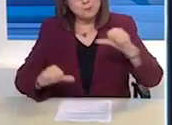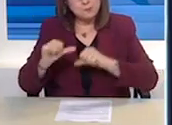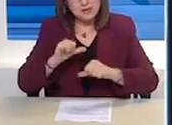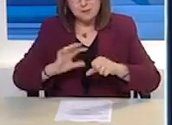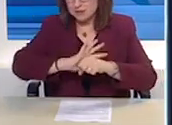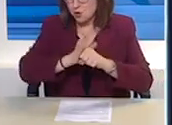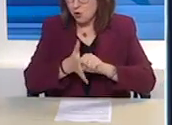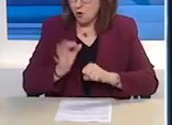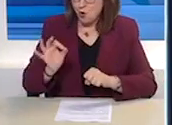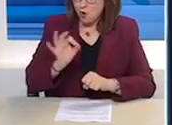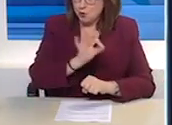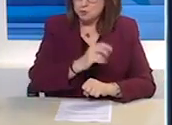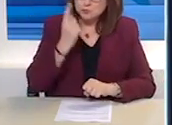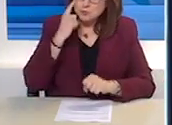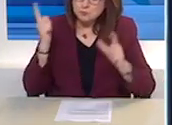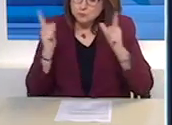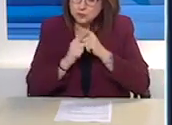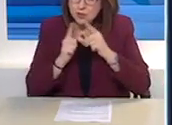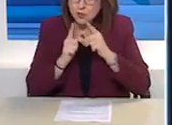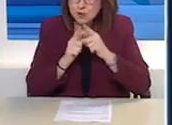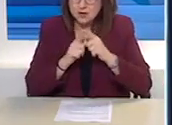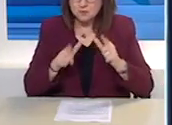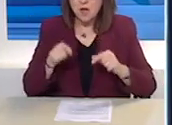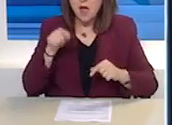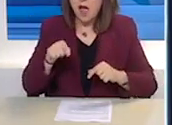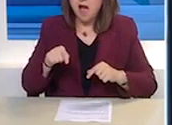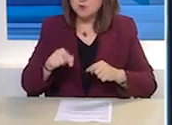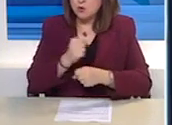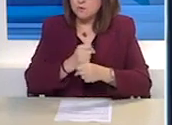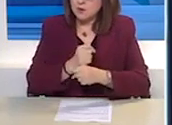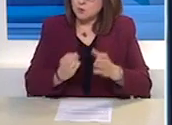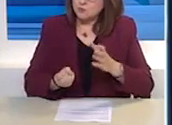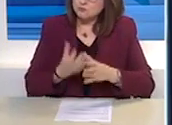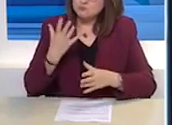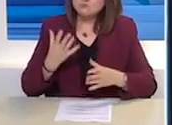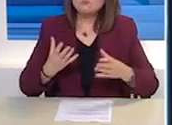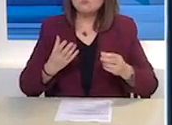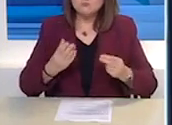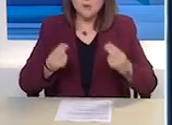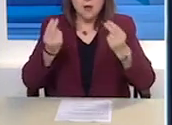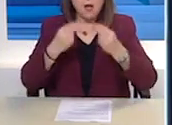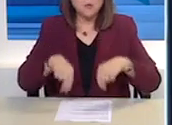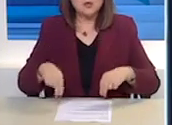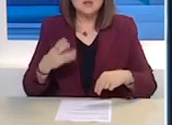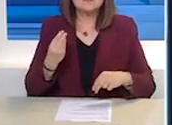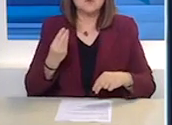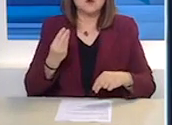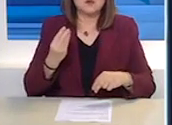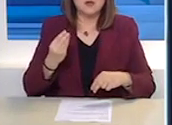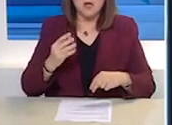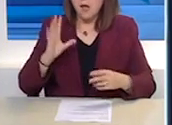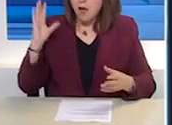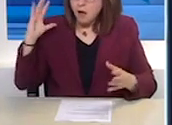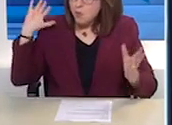πρόληψη της λοιμόξεως από τον ιό στον άνθρωπο. Είναι πολύ πιο αποτελεσματικό στα πειράματα που έγιναν από όλα τα φάρμακα που υπάρχουν αυτή διαθέσιμα